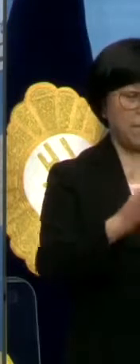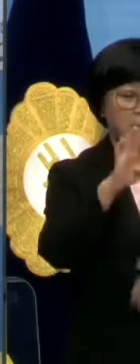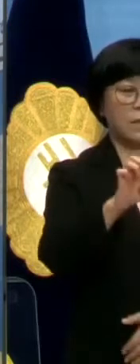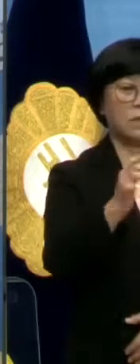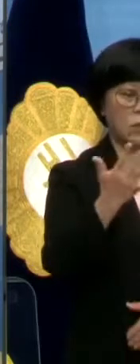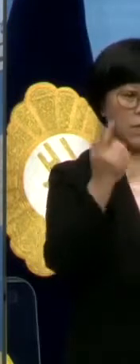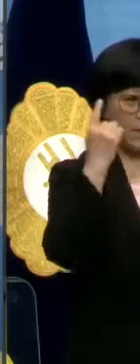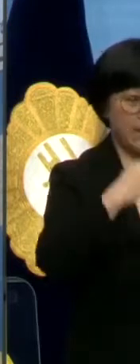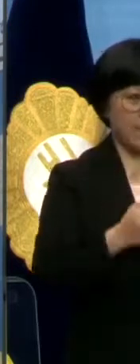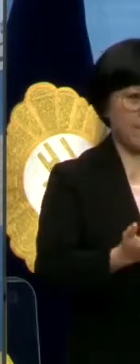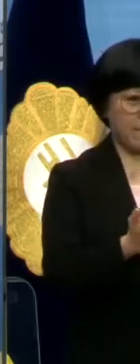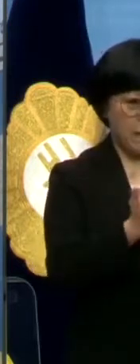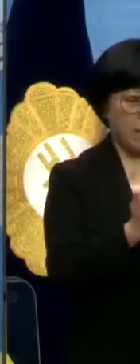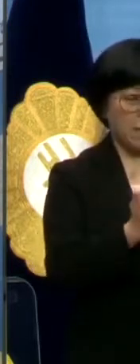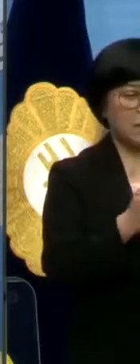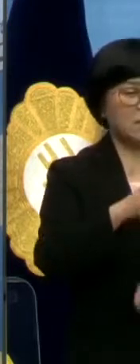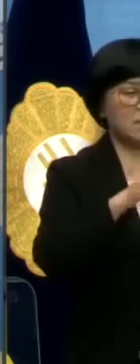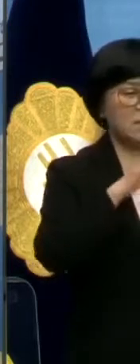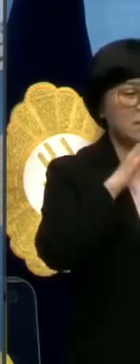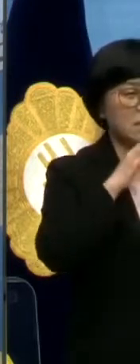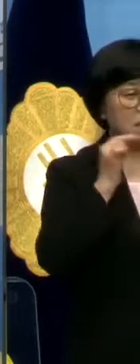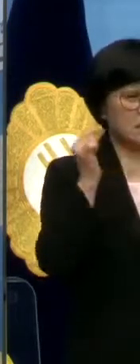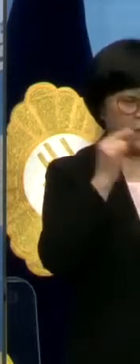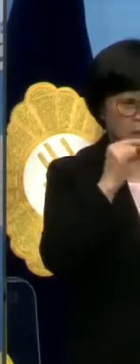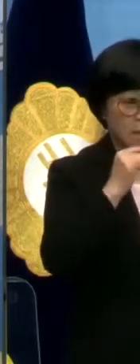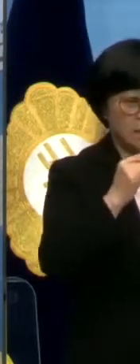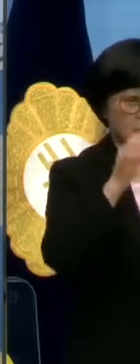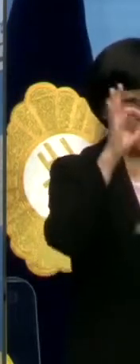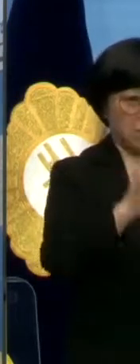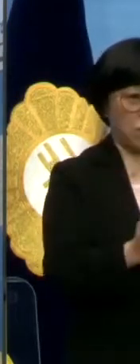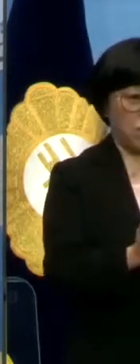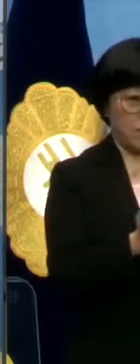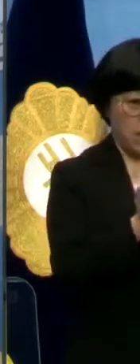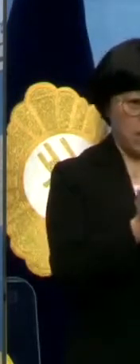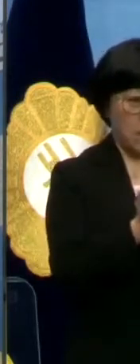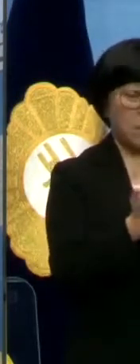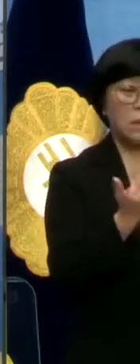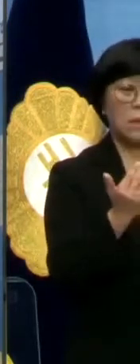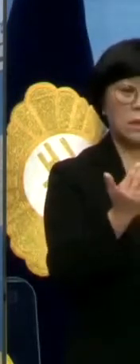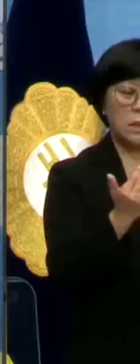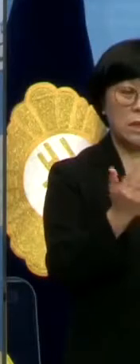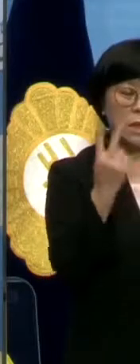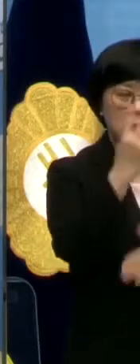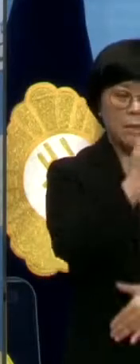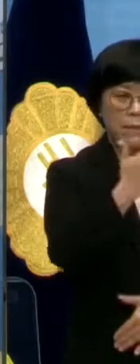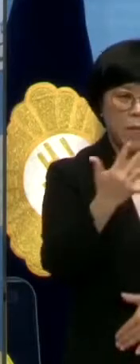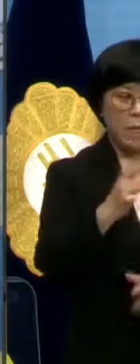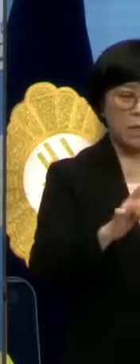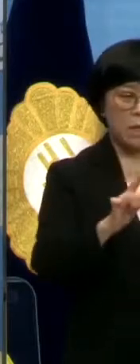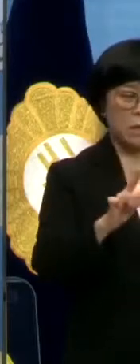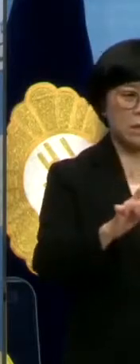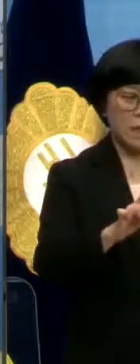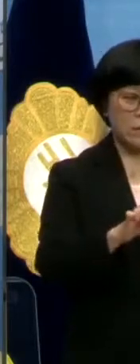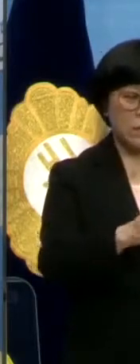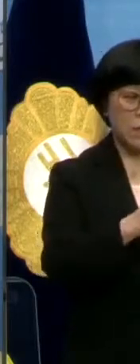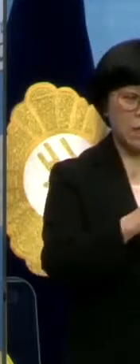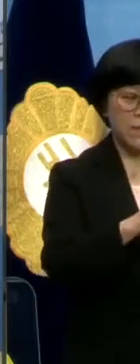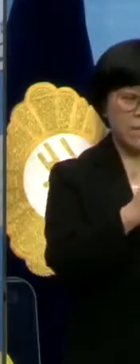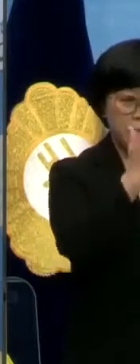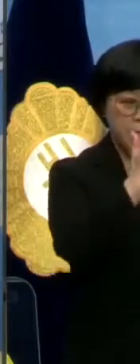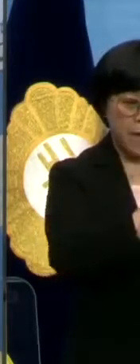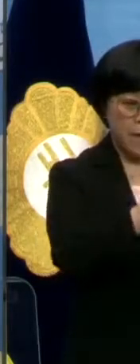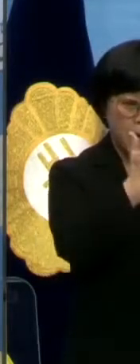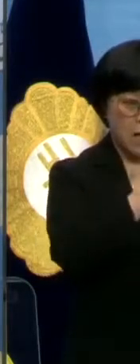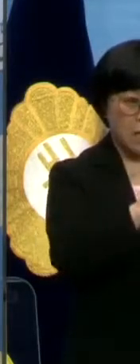48명의 사상자가 발생한 끔찍한 사고였습니다. 그런데 이 사건은 2008년 40명이 죽은